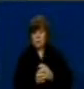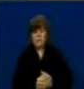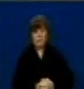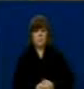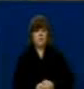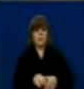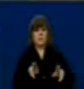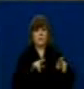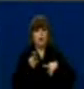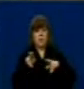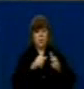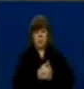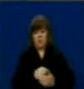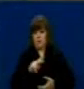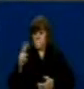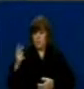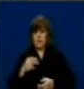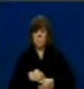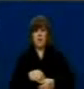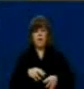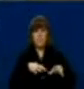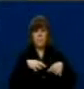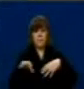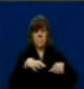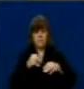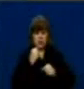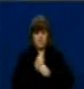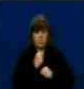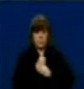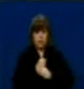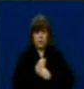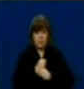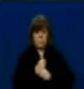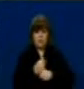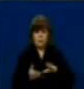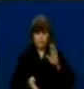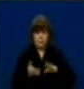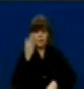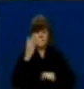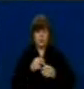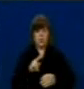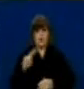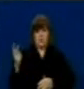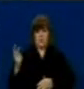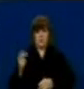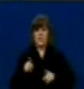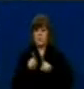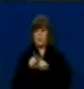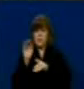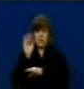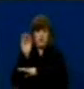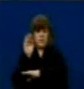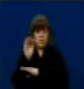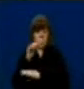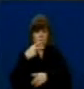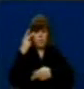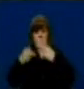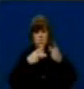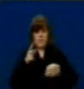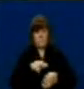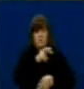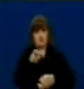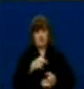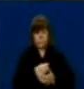drejtësisë. Në njërin anë, papunësia në Kosovë është edhe enorme edhe po rritet, ndërkaq në anën tjetër, sipas raportit progresit të Komisionit